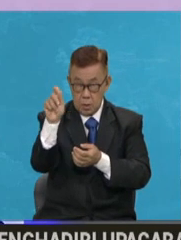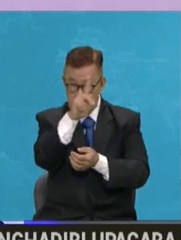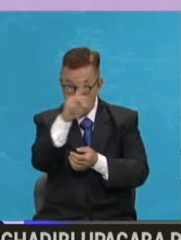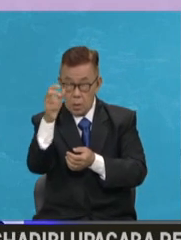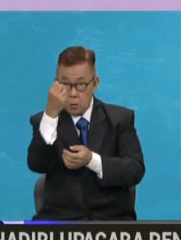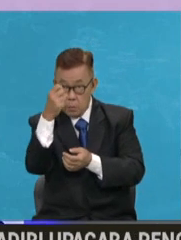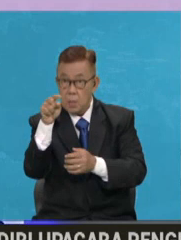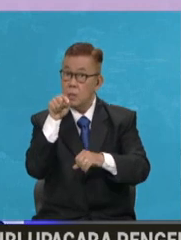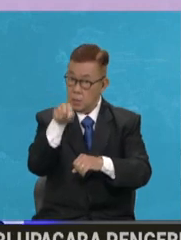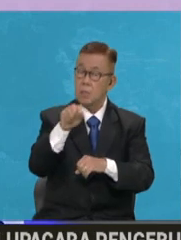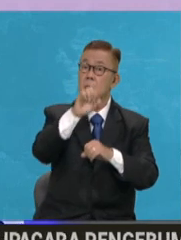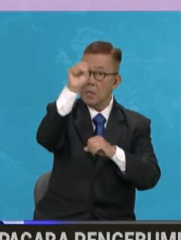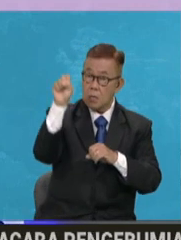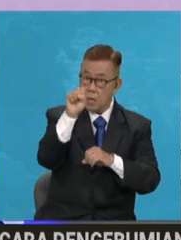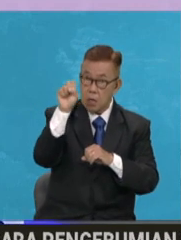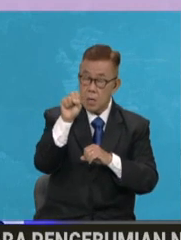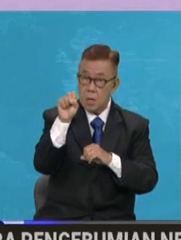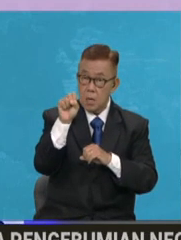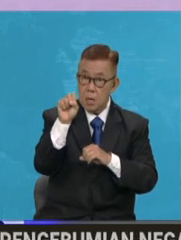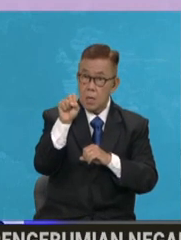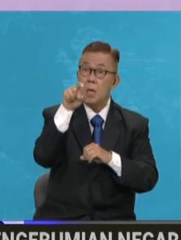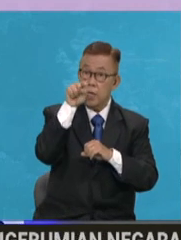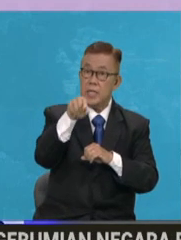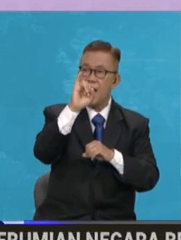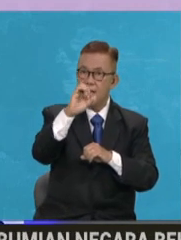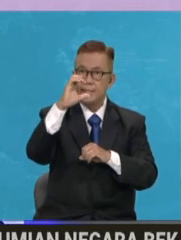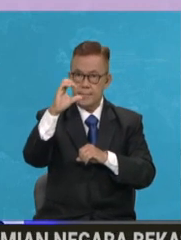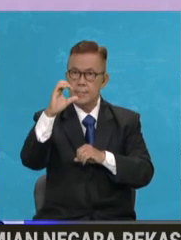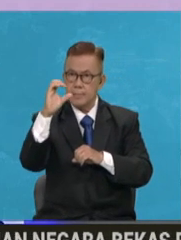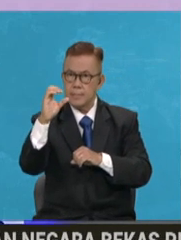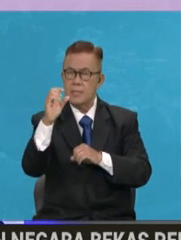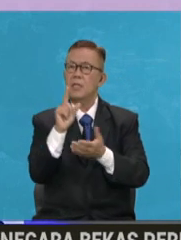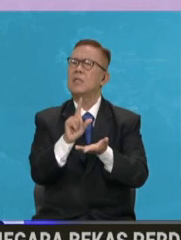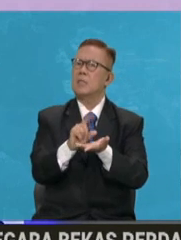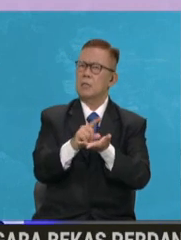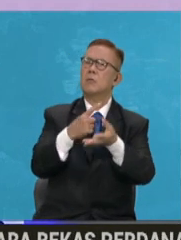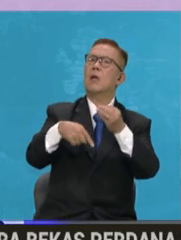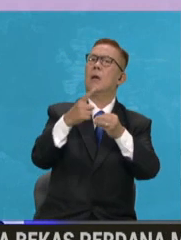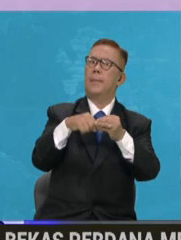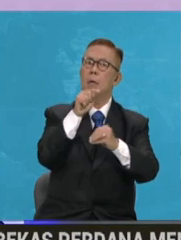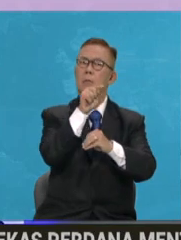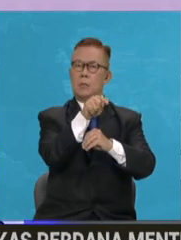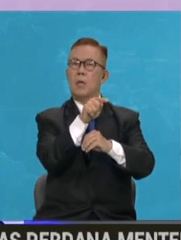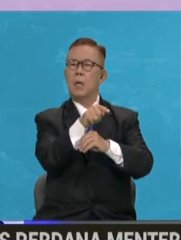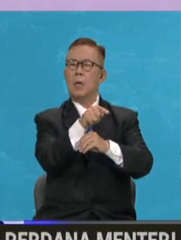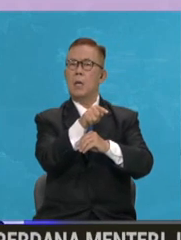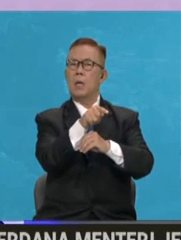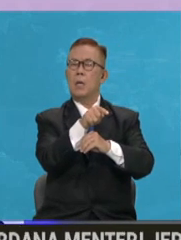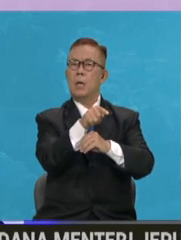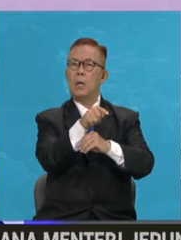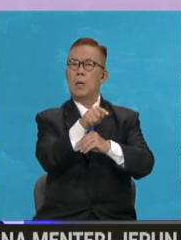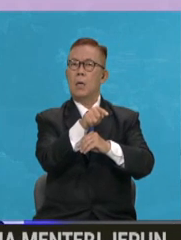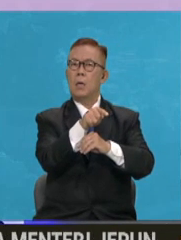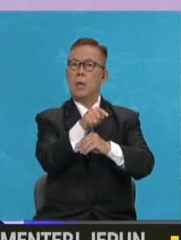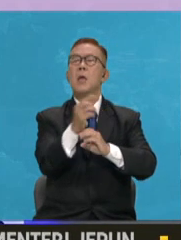Sabtu ini di pusat persidangan antara bangsa brakas sidang Widya mengenai pemberian majelis berkenaan di